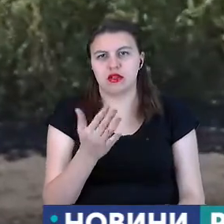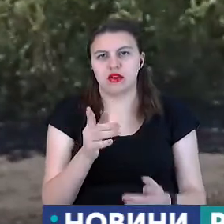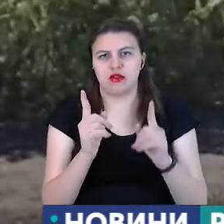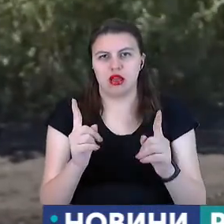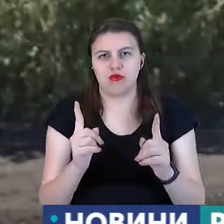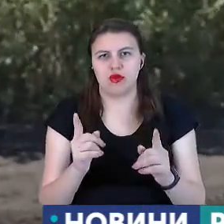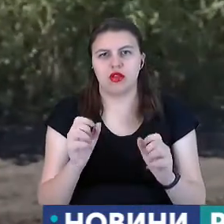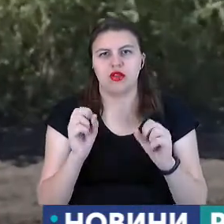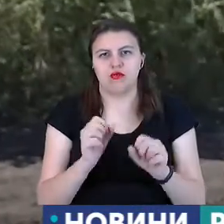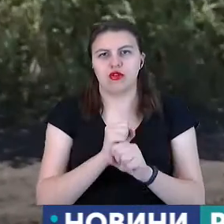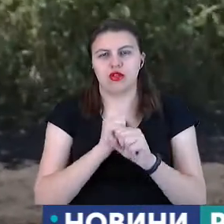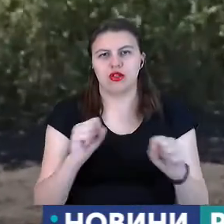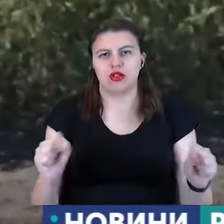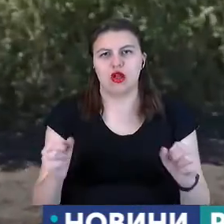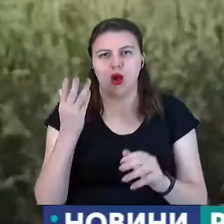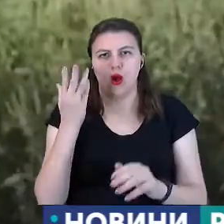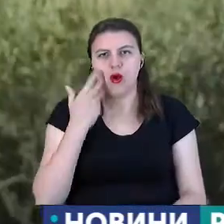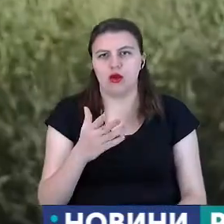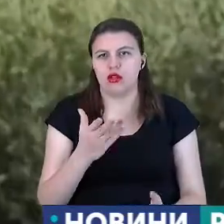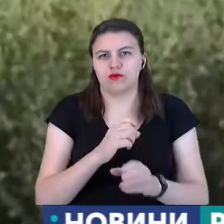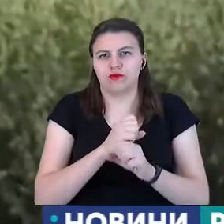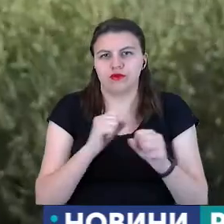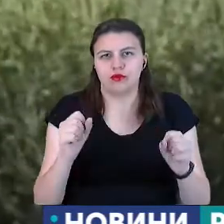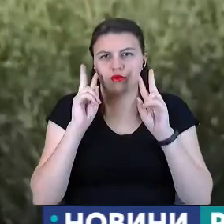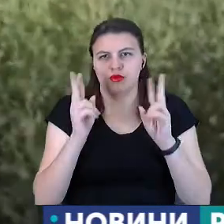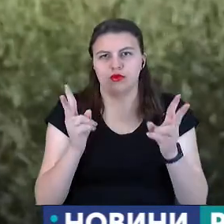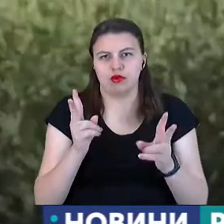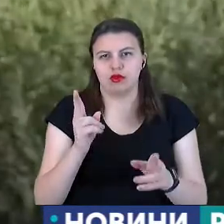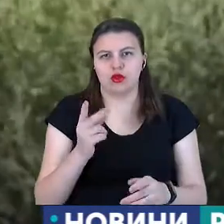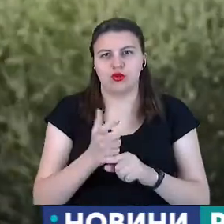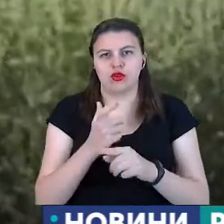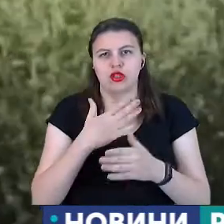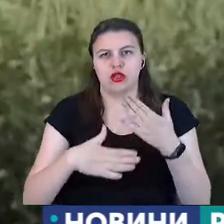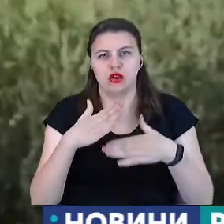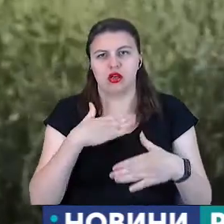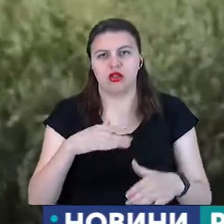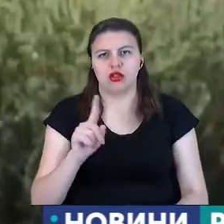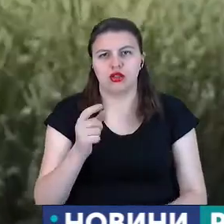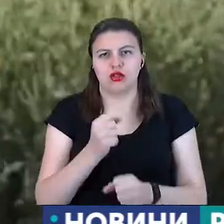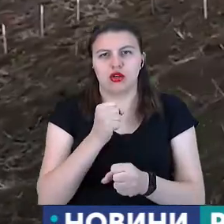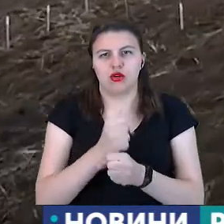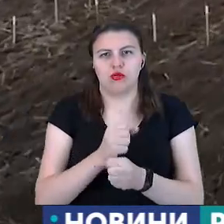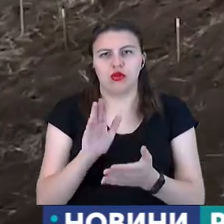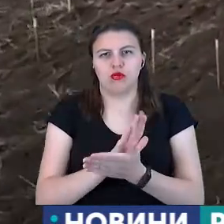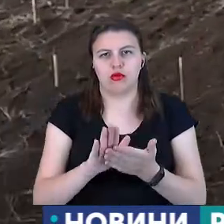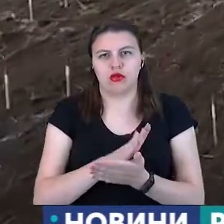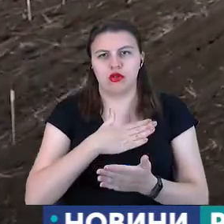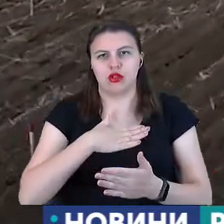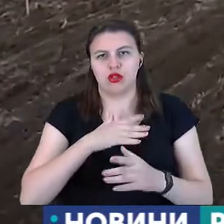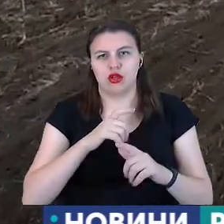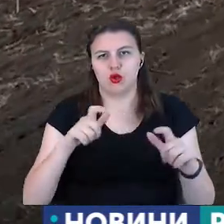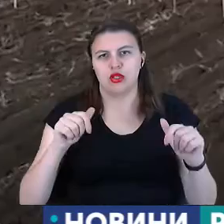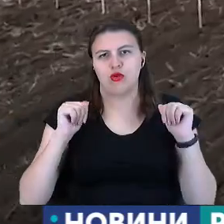прийти в дію, ми не розуміли. Тому дуже раді, що це зробили, люди наші будуть спокійно спати. Розміновували